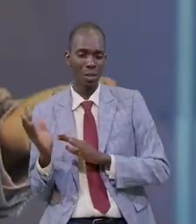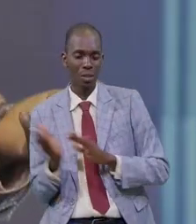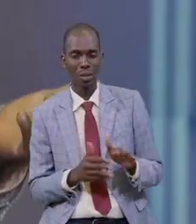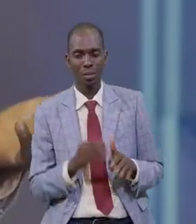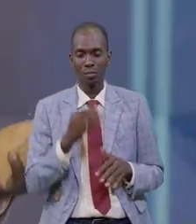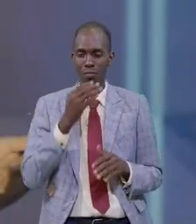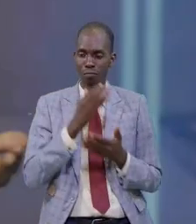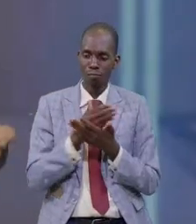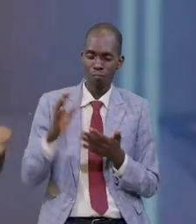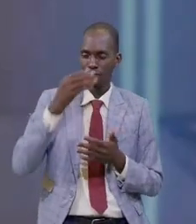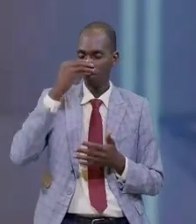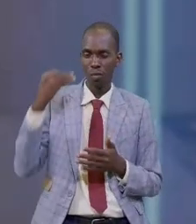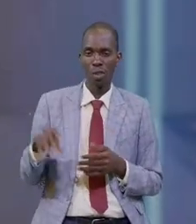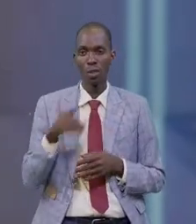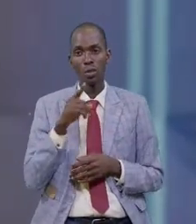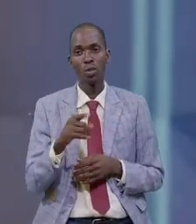te